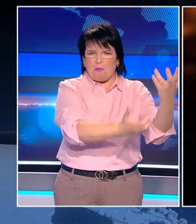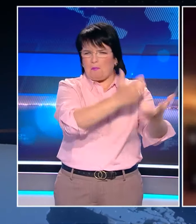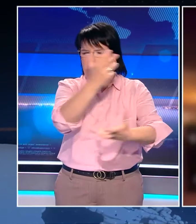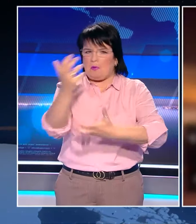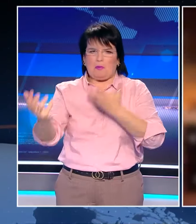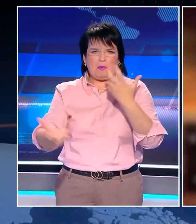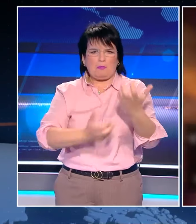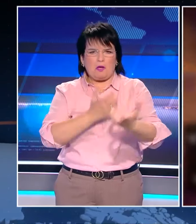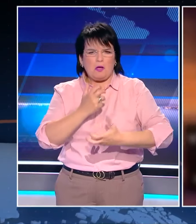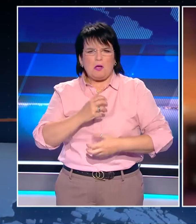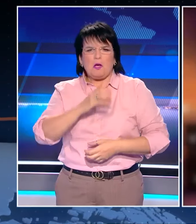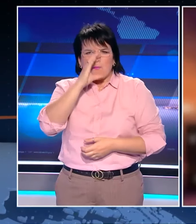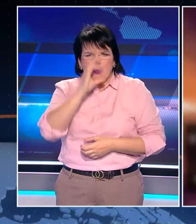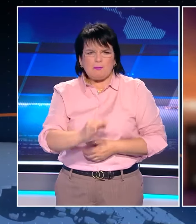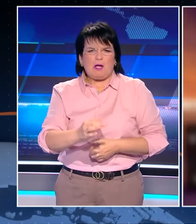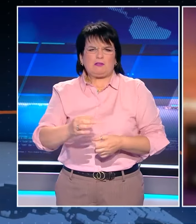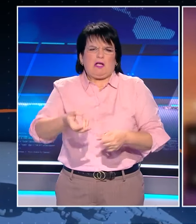περιοχή.